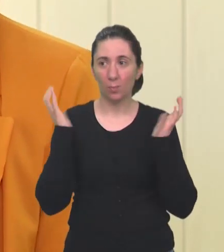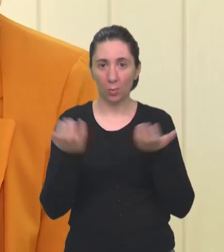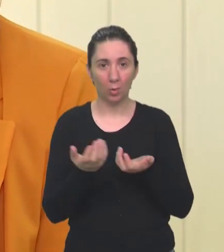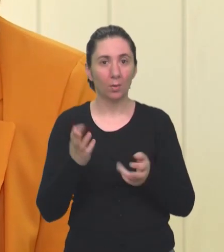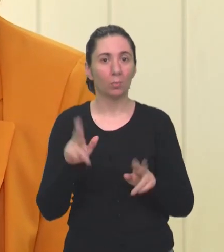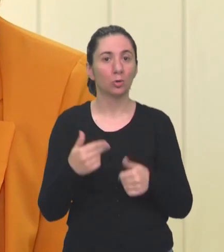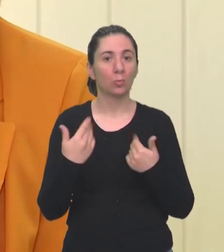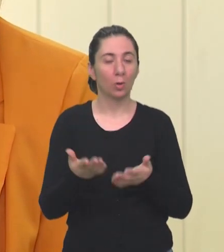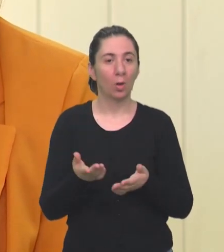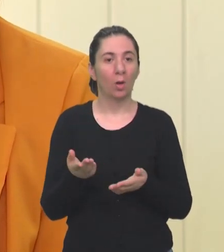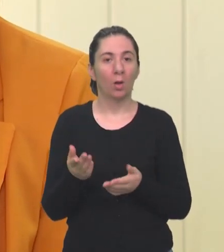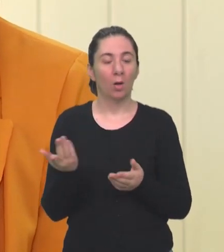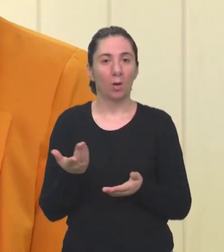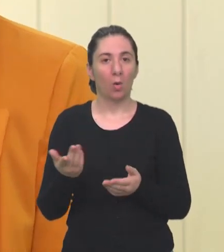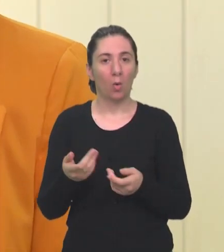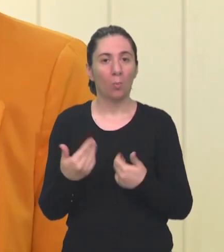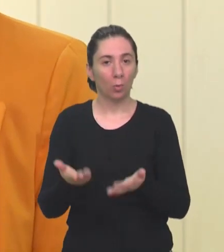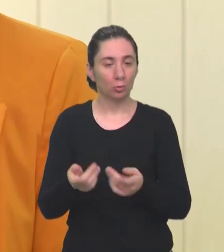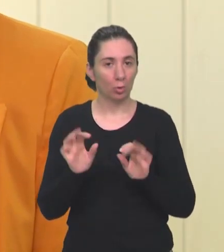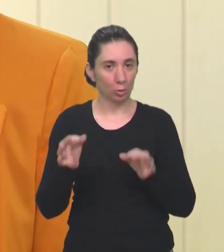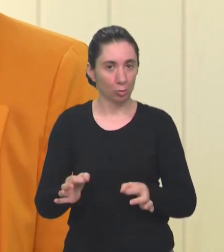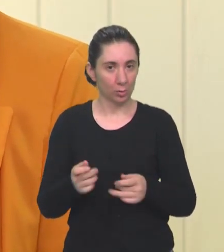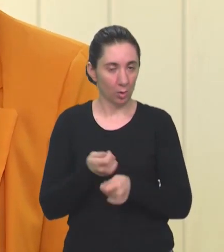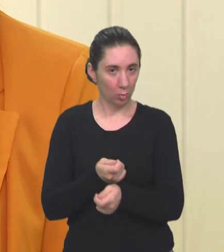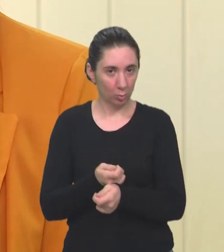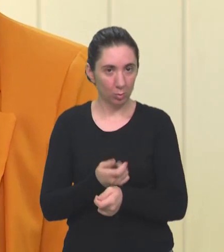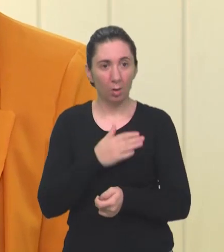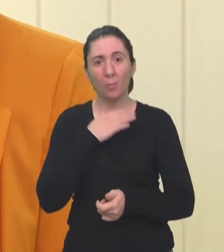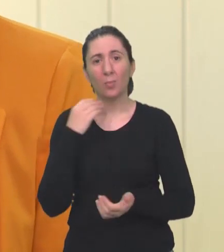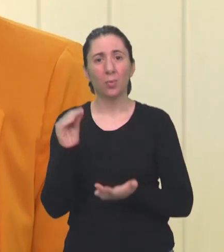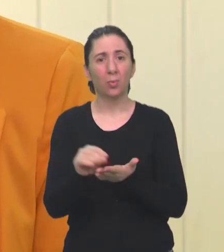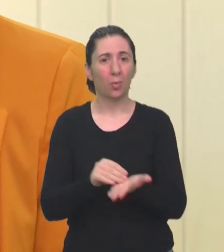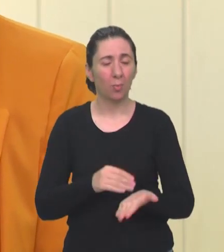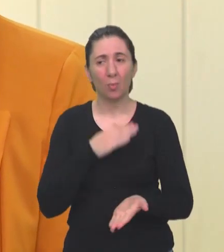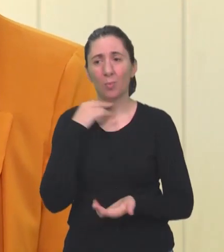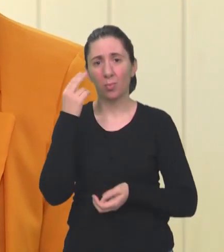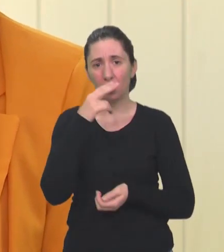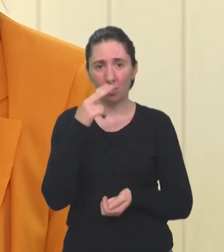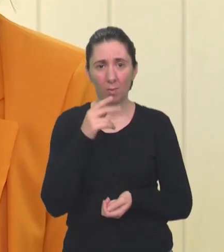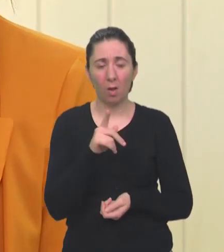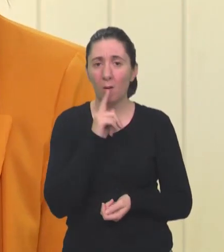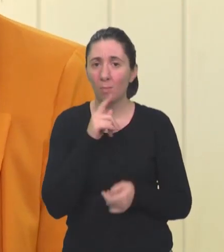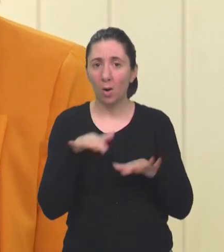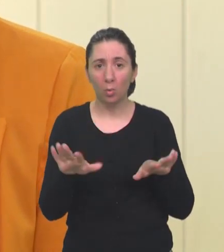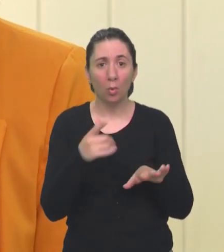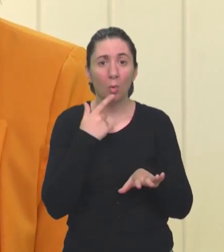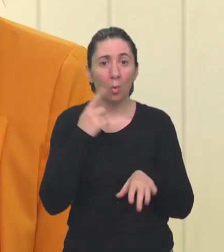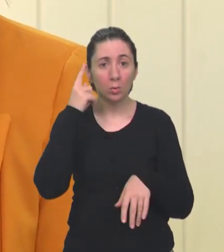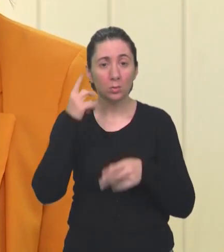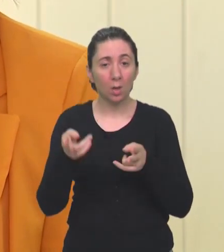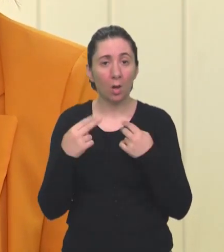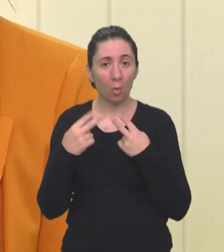bi postali pružitelji socijalnih usluga. Puno podataka, puno informacija, malo ljudi koji znaju